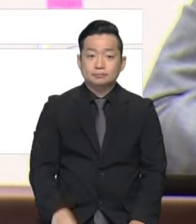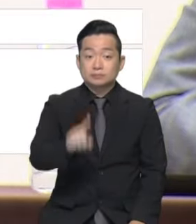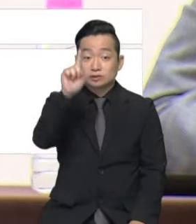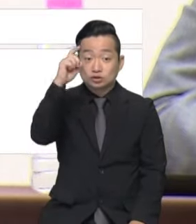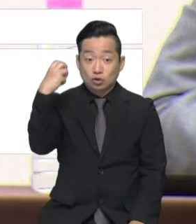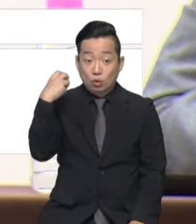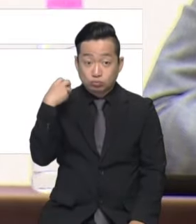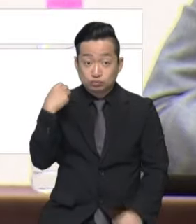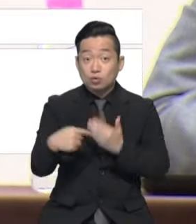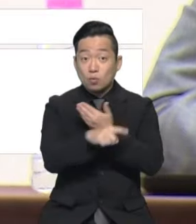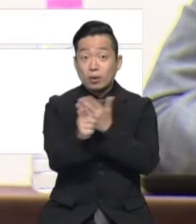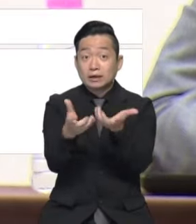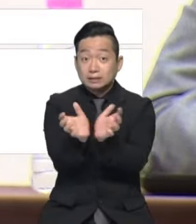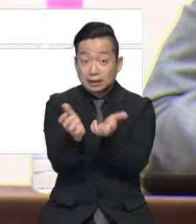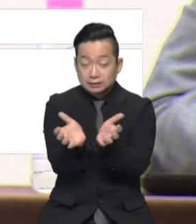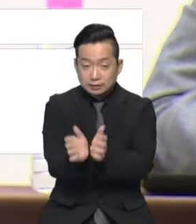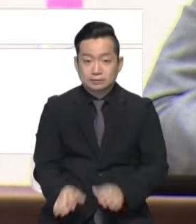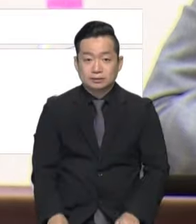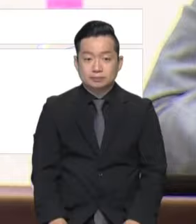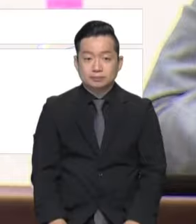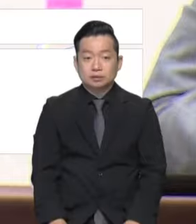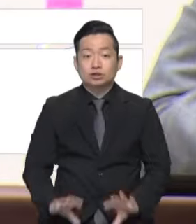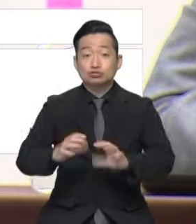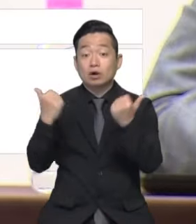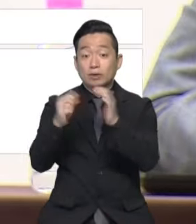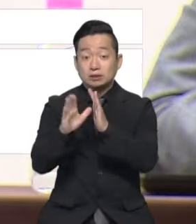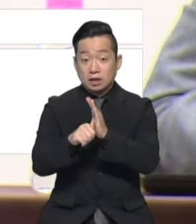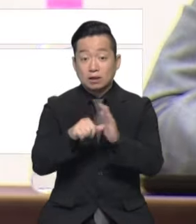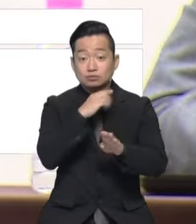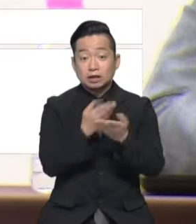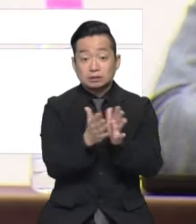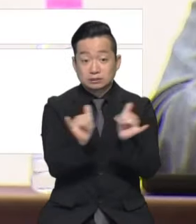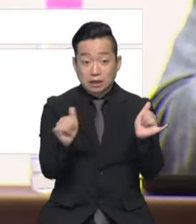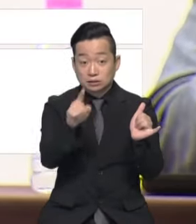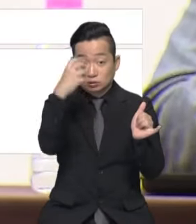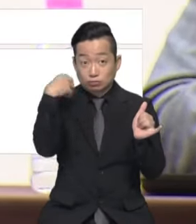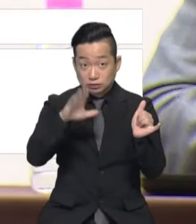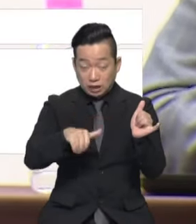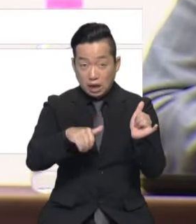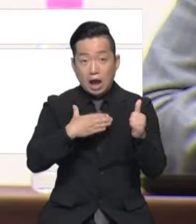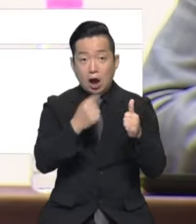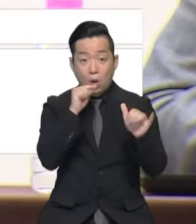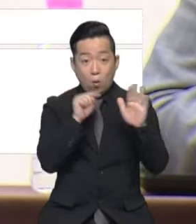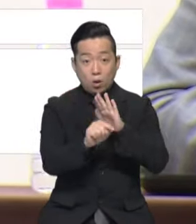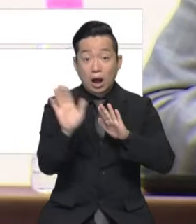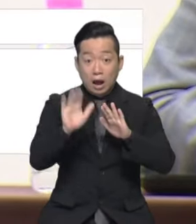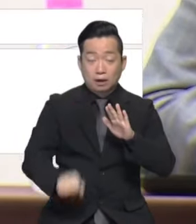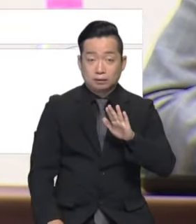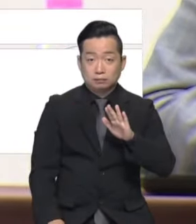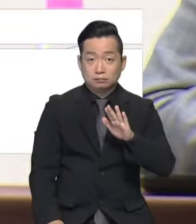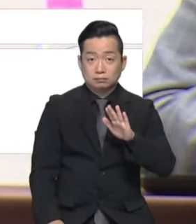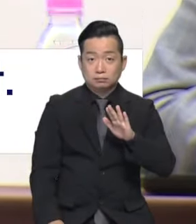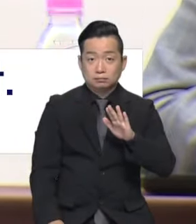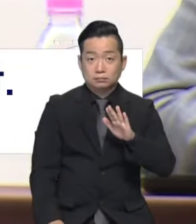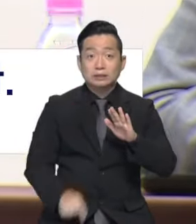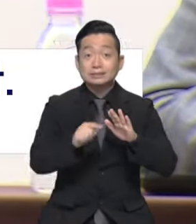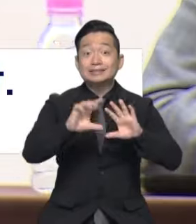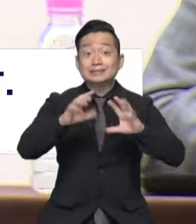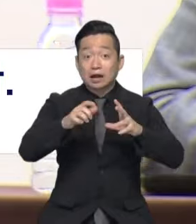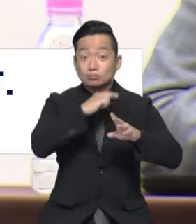국제회의에서 북한 인력들이 일할 때 왜 그 당국은 안전 조치를 강구하지 않느냐. 그래서 해당